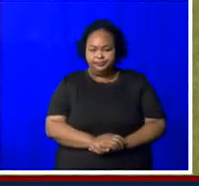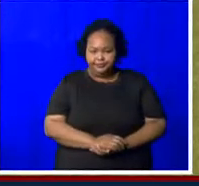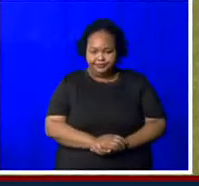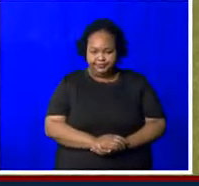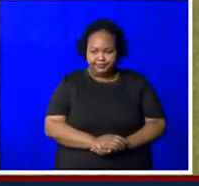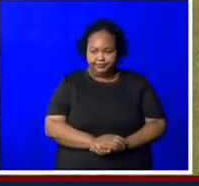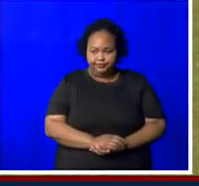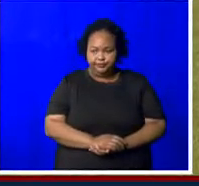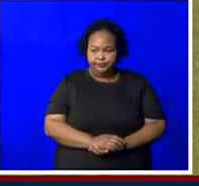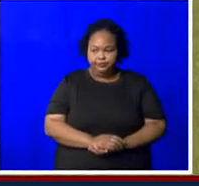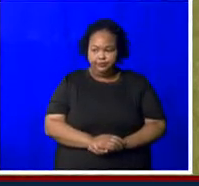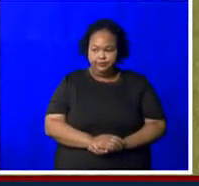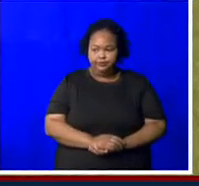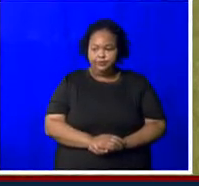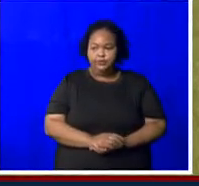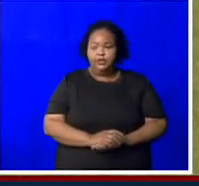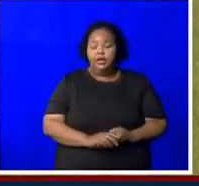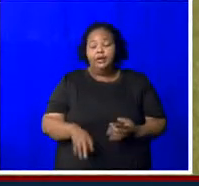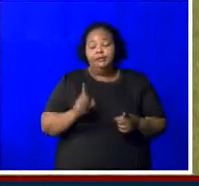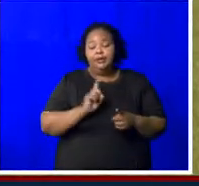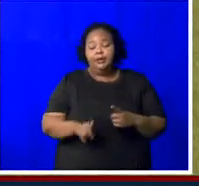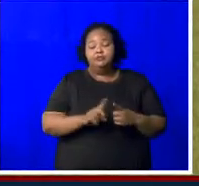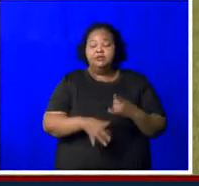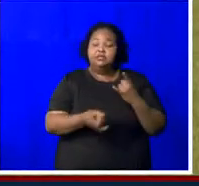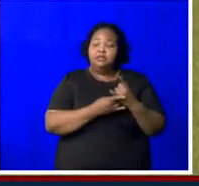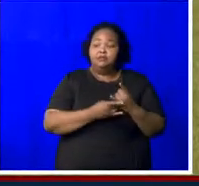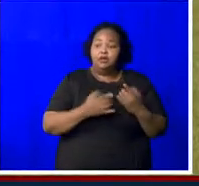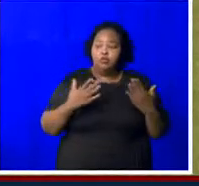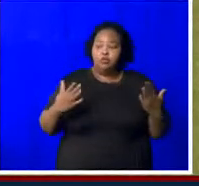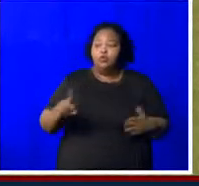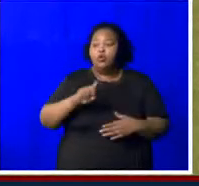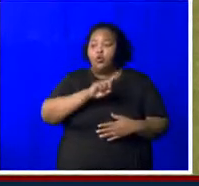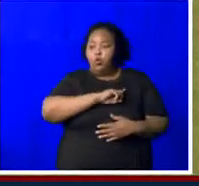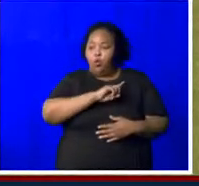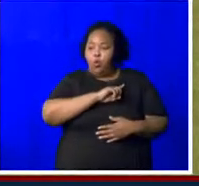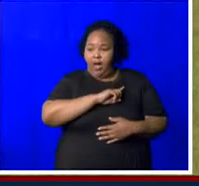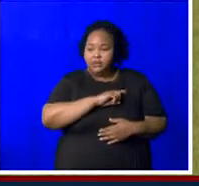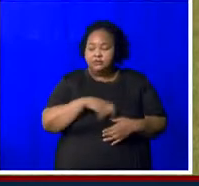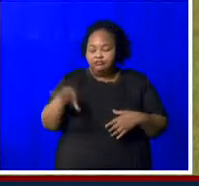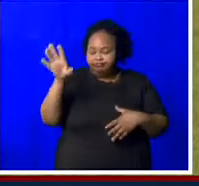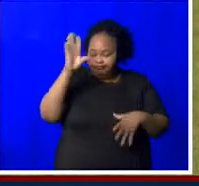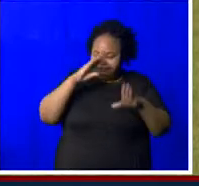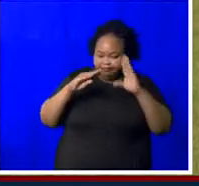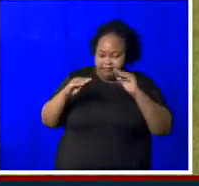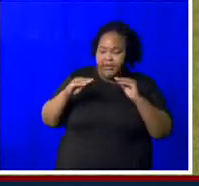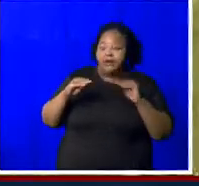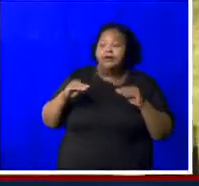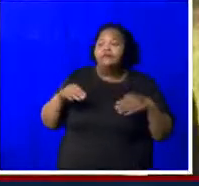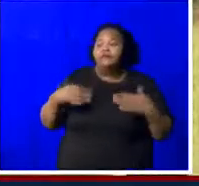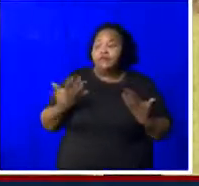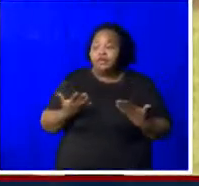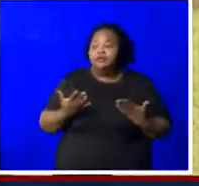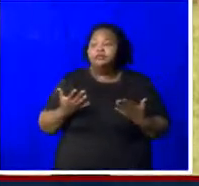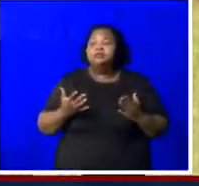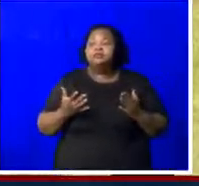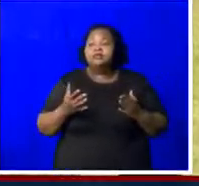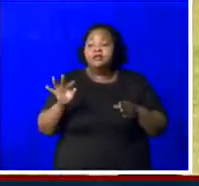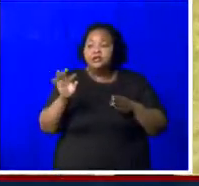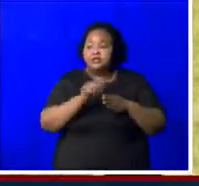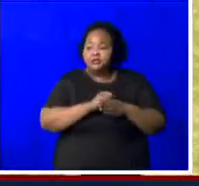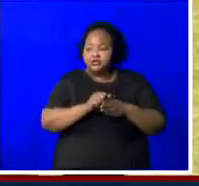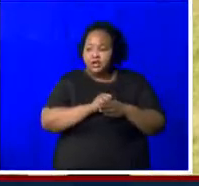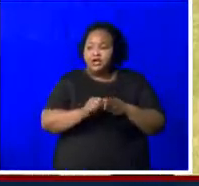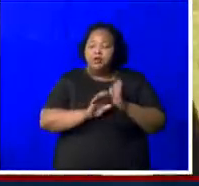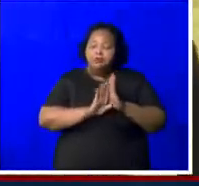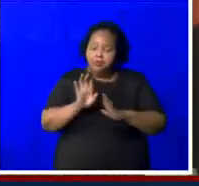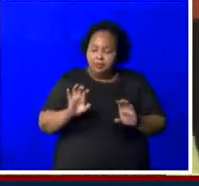kufuna siphushe kanganani, and also I think it helped the players, especially laba lokhanza asibayaqala kuba kule setup